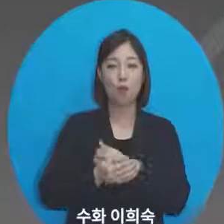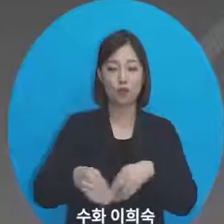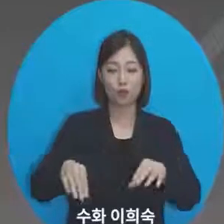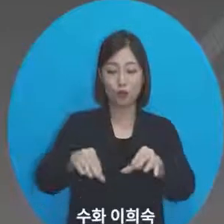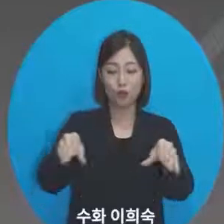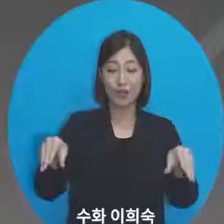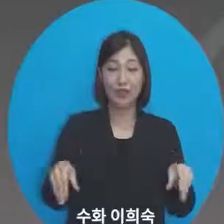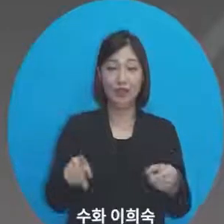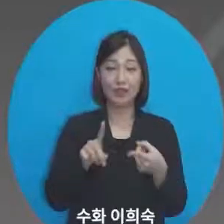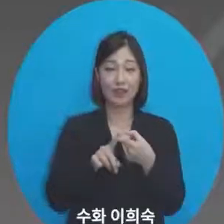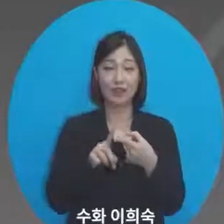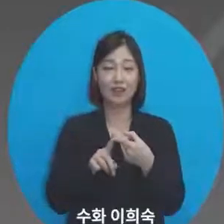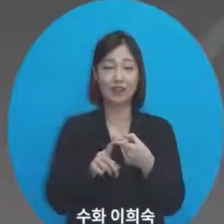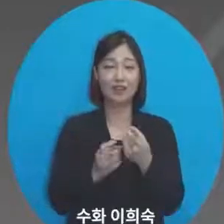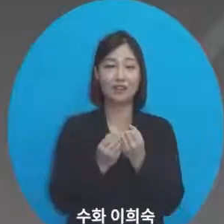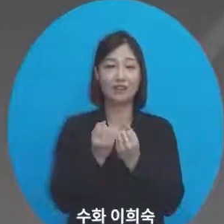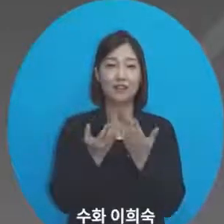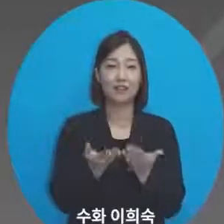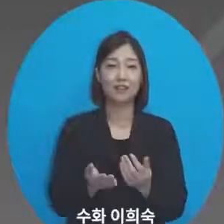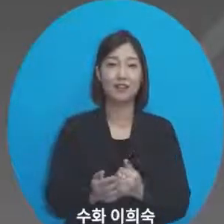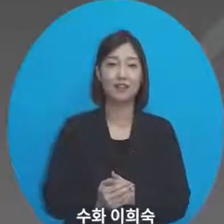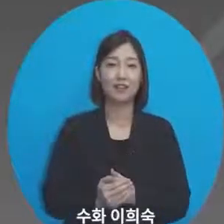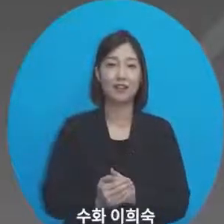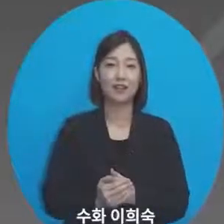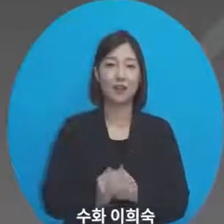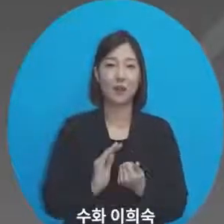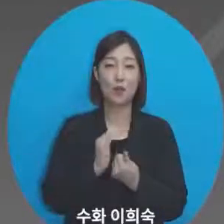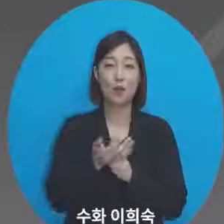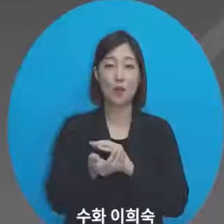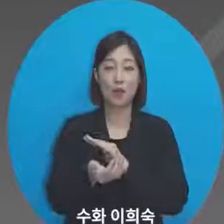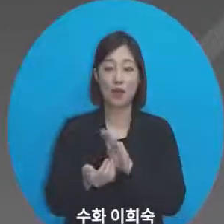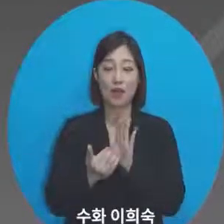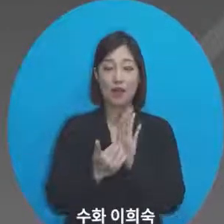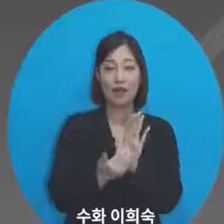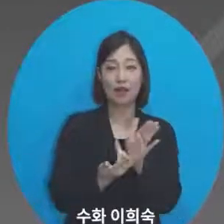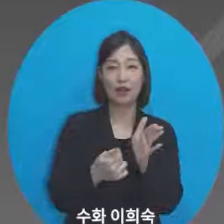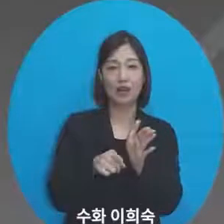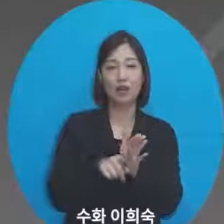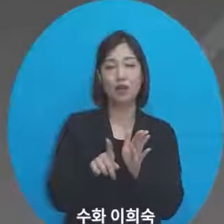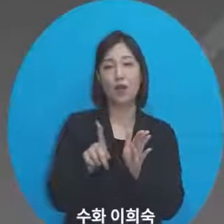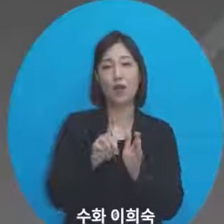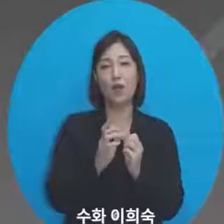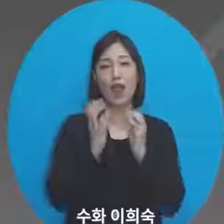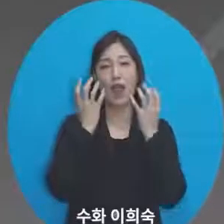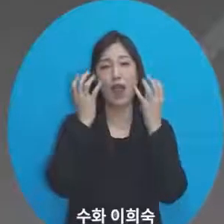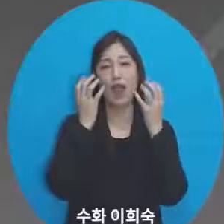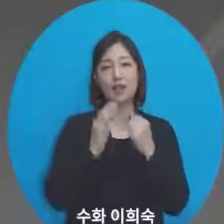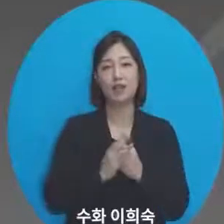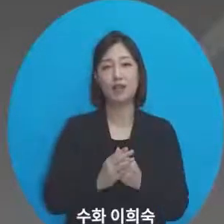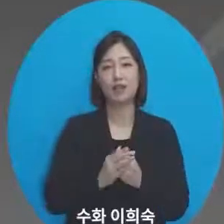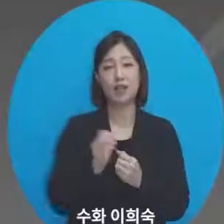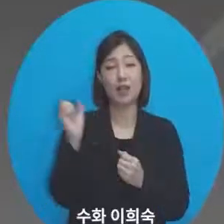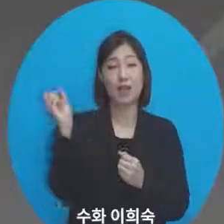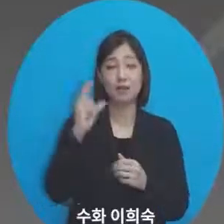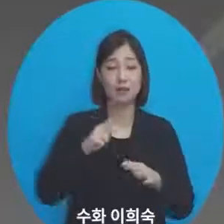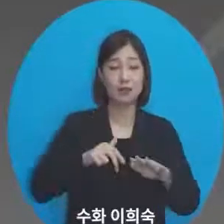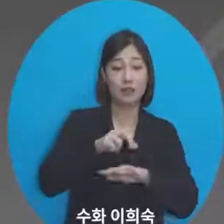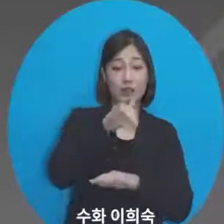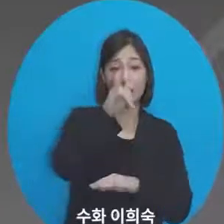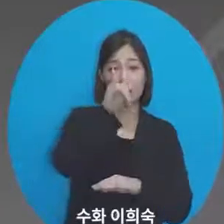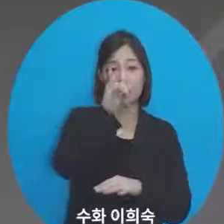좀 말씀을 드리겠는데요. 방호 울타리와 경계서 설치는 어린이의 돌발 행동이나 운전자의